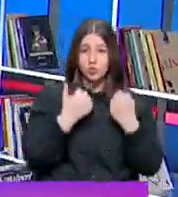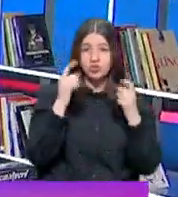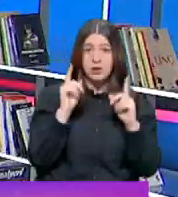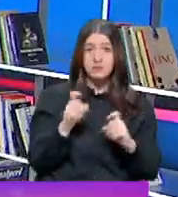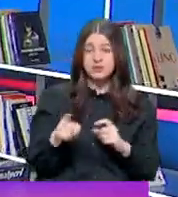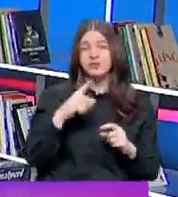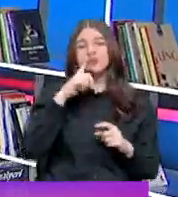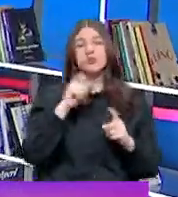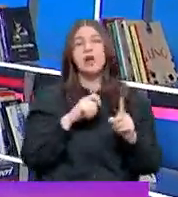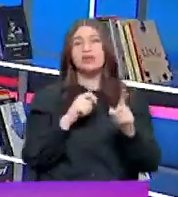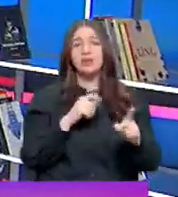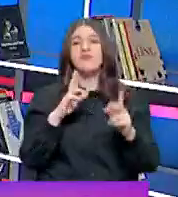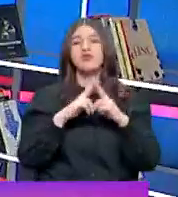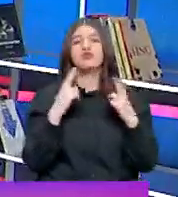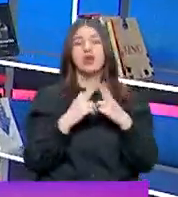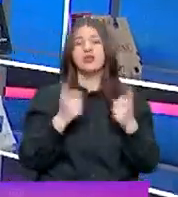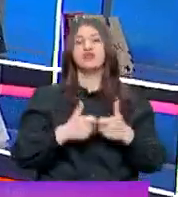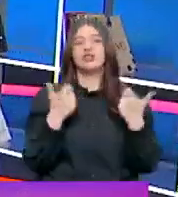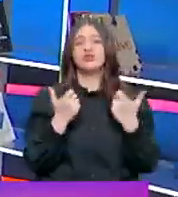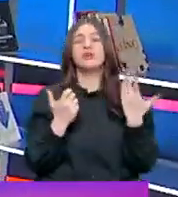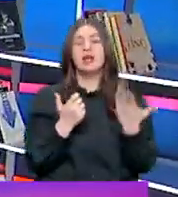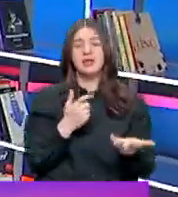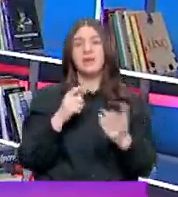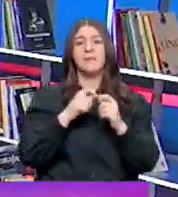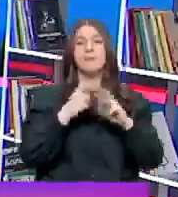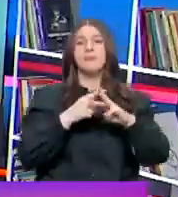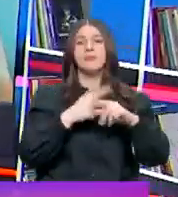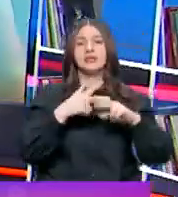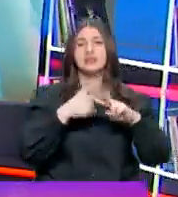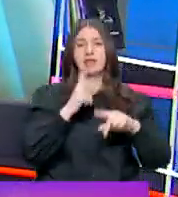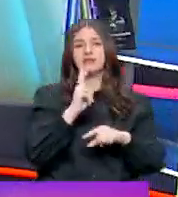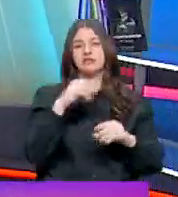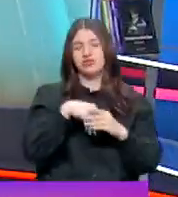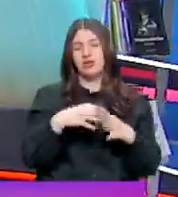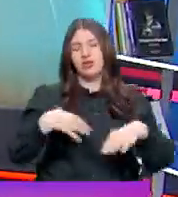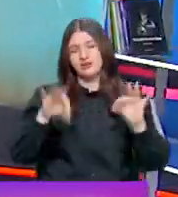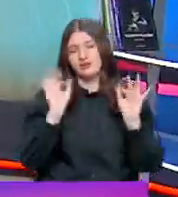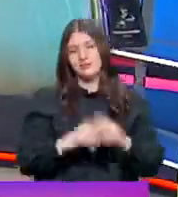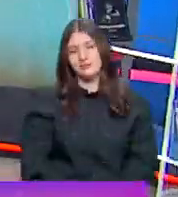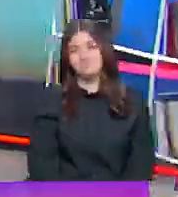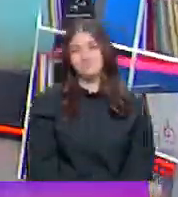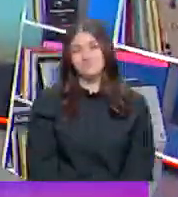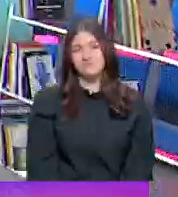miyiz? Ukrayna'daki ve dünyadaki gelişmeleri de Beyza Gözeyik sizler için hazırladı.